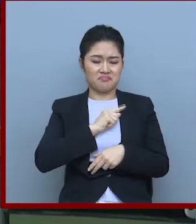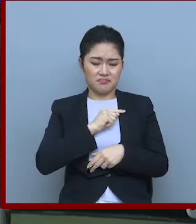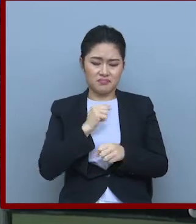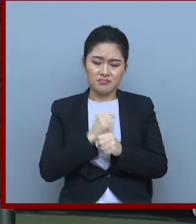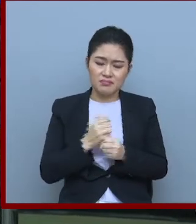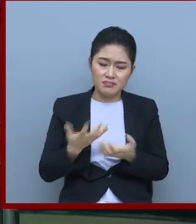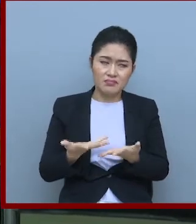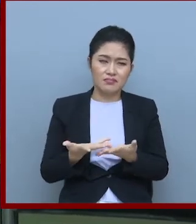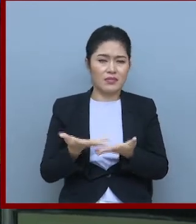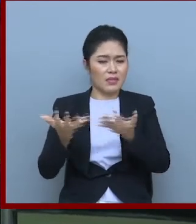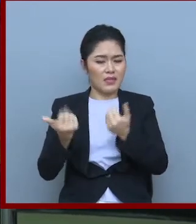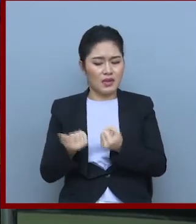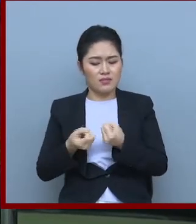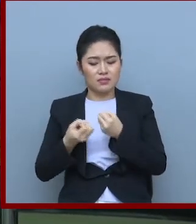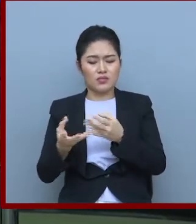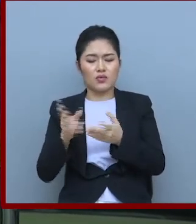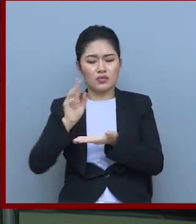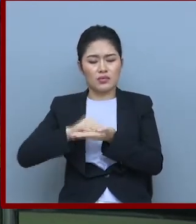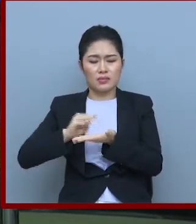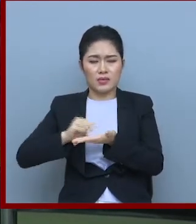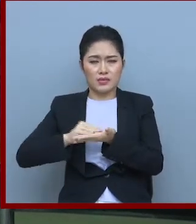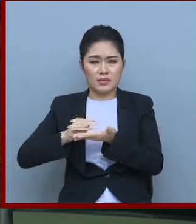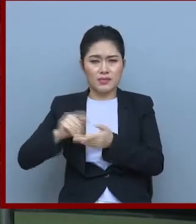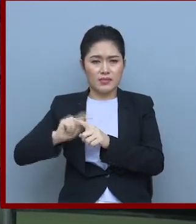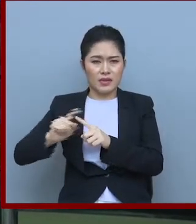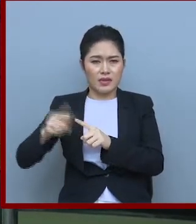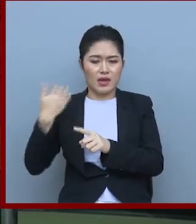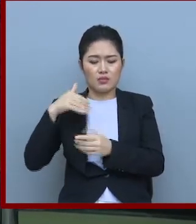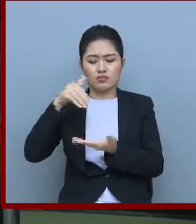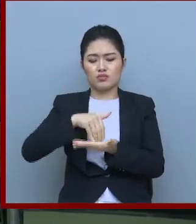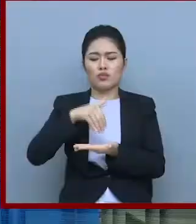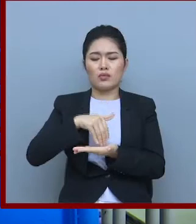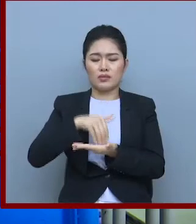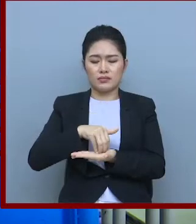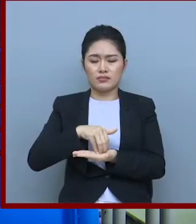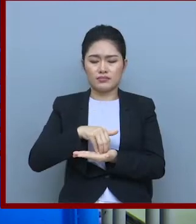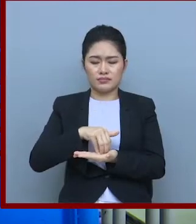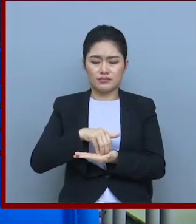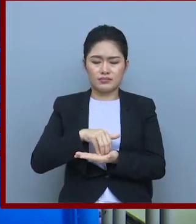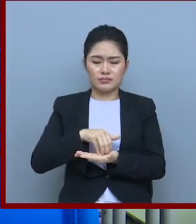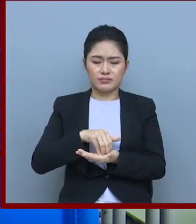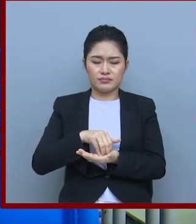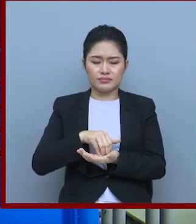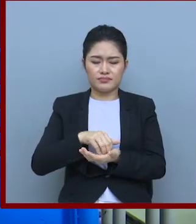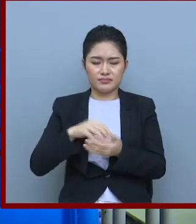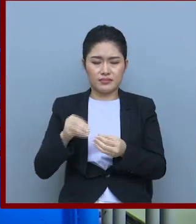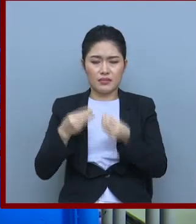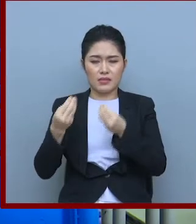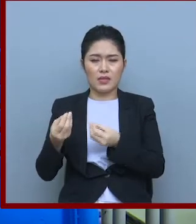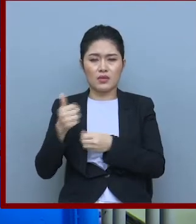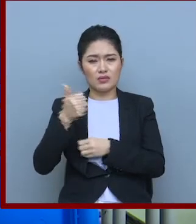ที่รับส่งข้อมูลนะครับเป็นเหมือนอยู่การอยู่ตรงกลางนะครับเป็นเซ็นเตอร์ให้นะครับ